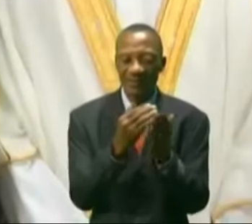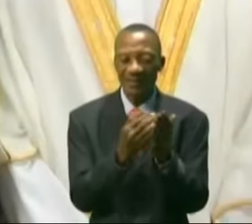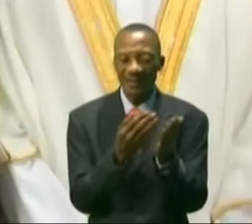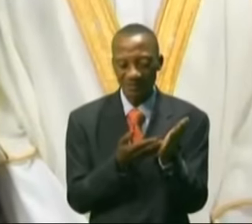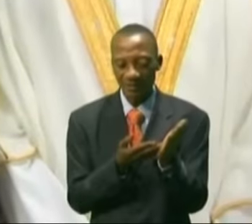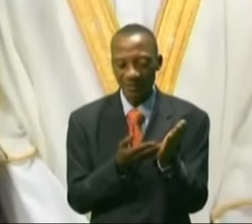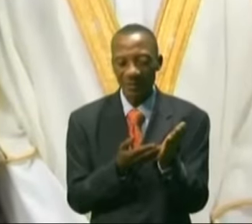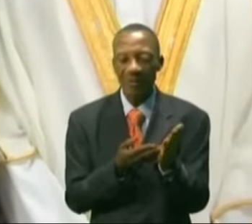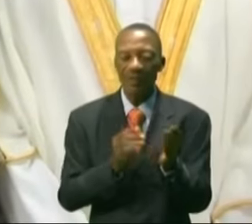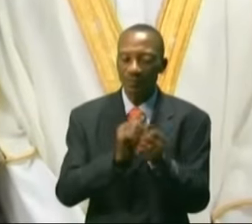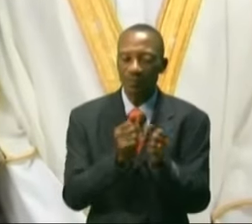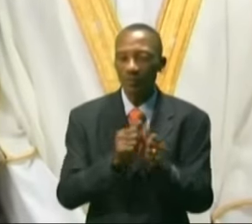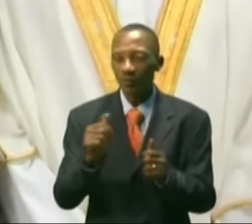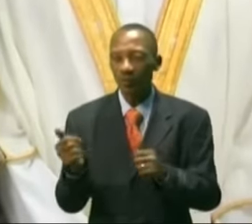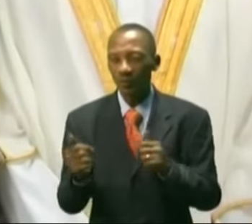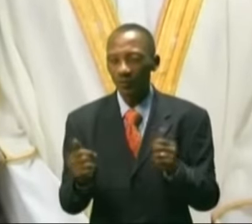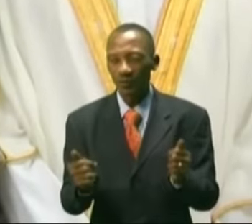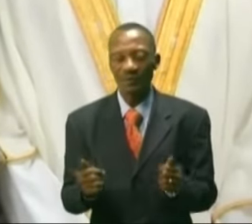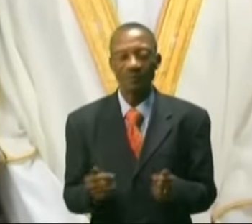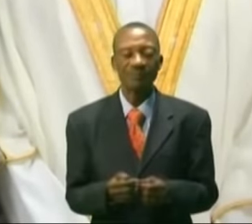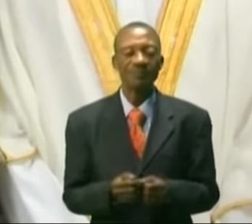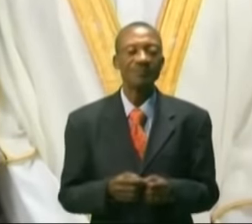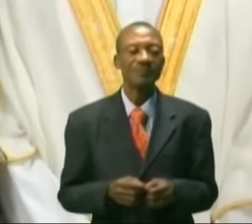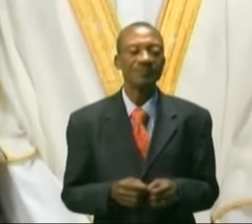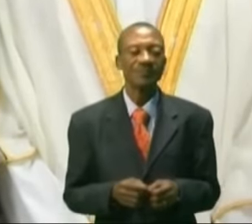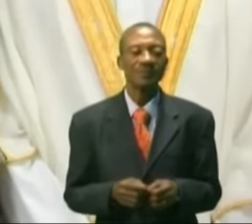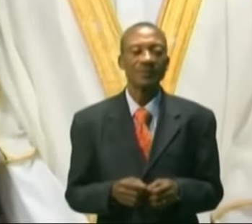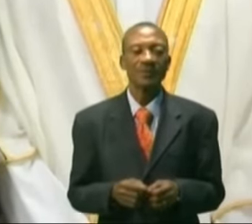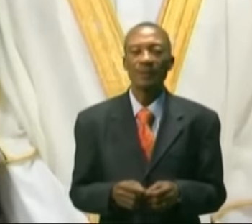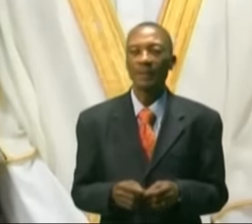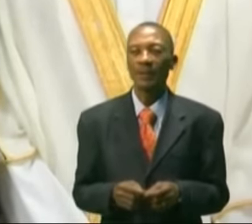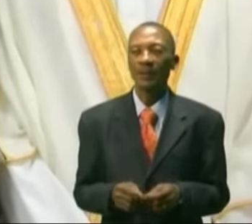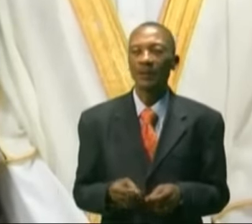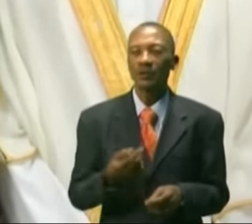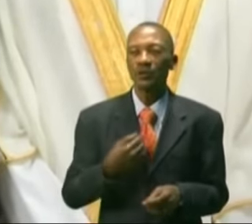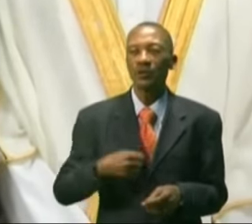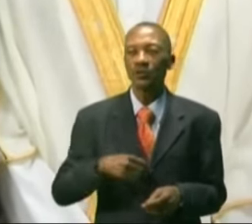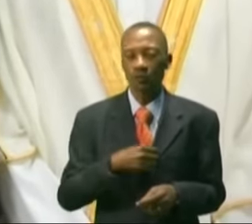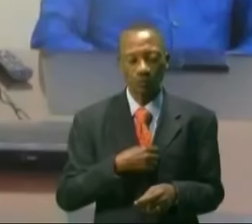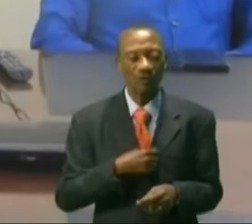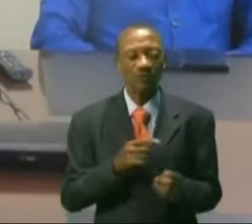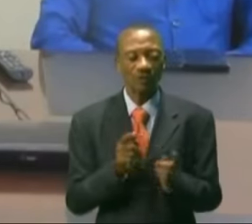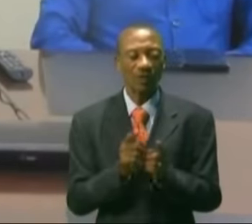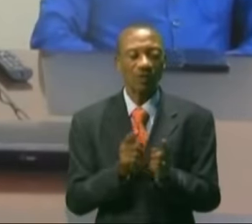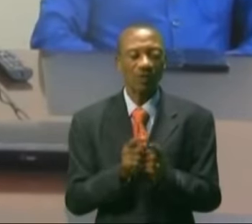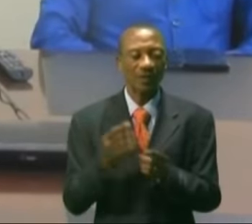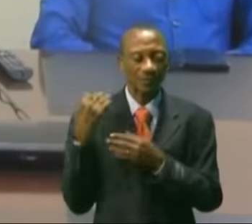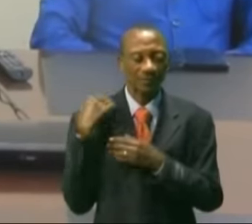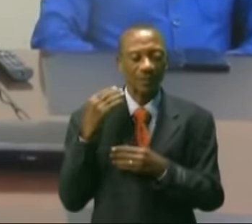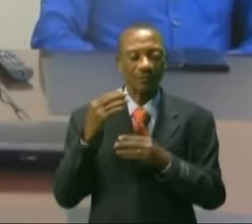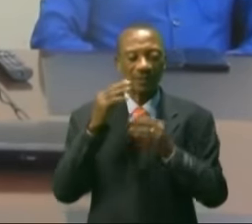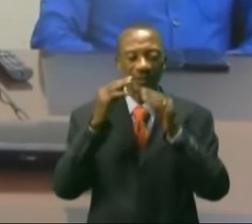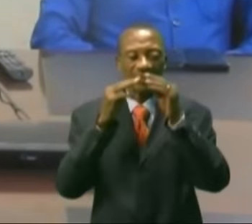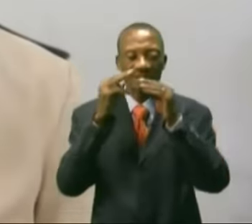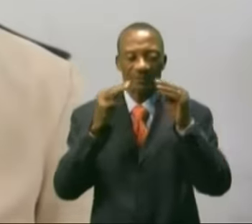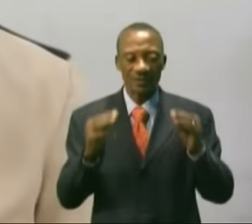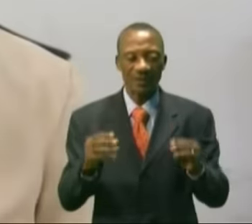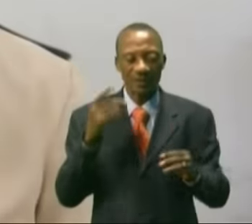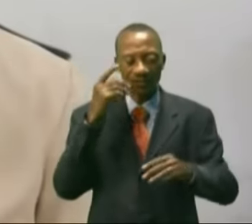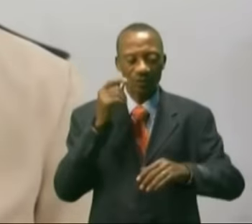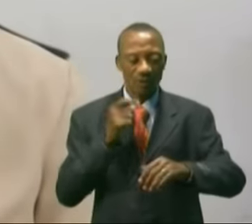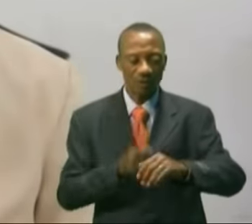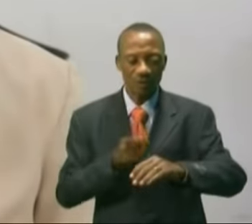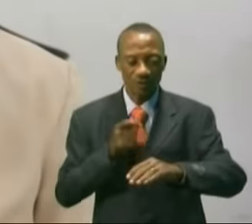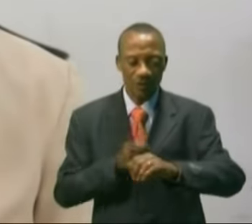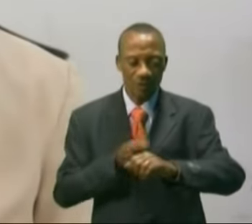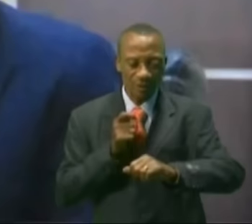envoyer quelques experts et puis et ceux du ministère de la Justice et les deux vont mettre